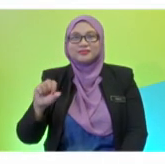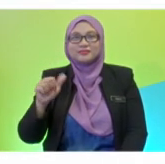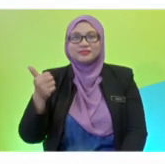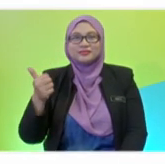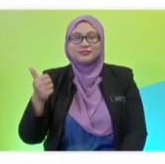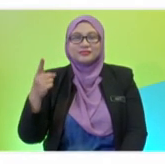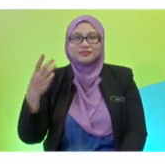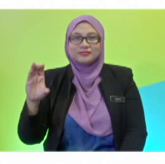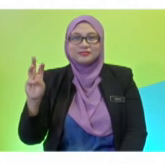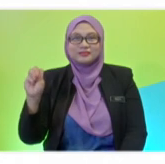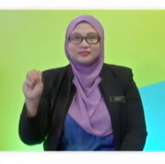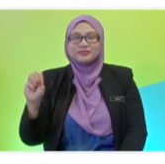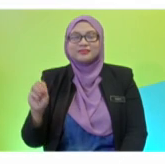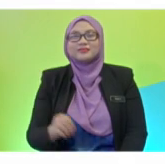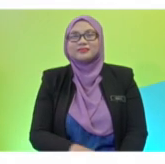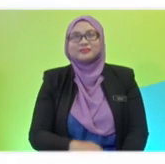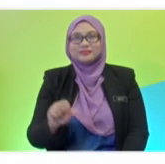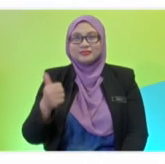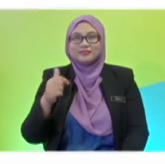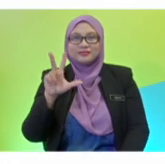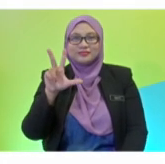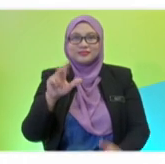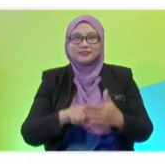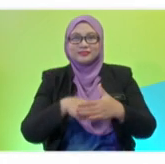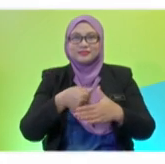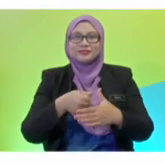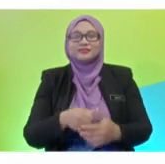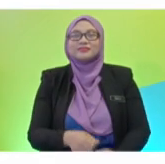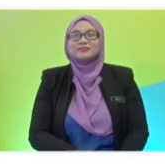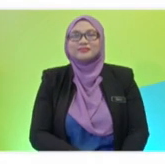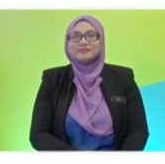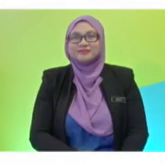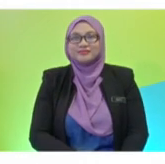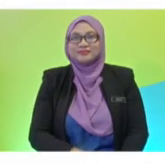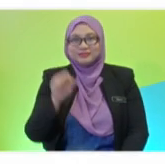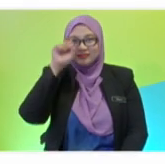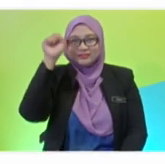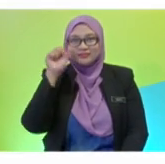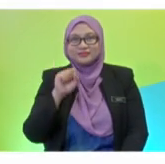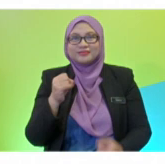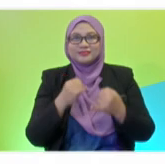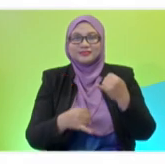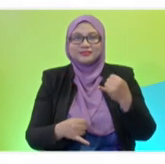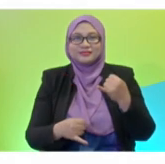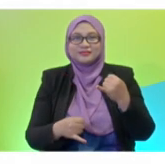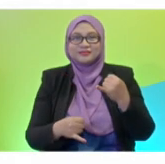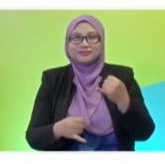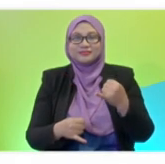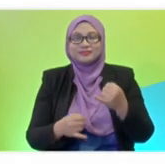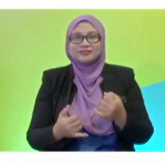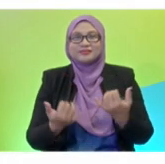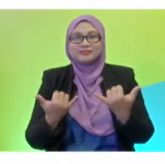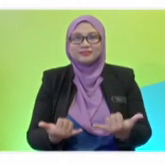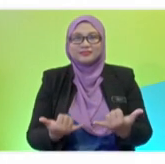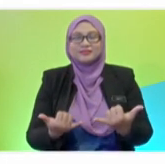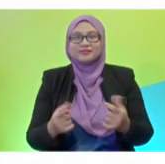terakhir betul menang 3 acara 100 m 400 meter dan lompat jauh baik soalan yang terakhir ini soalnya bertumpu kita pergi